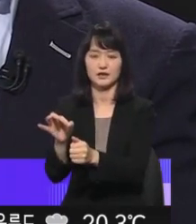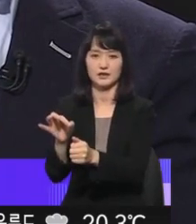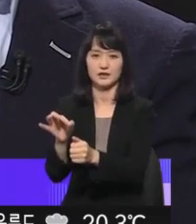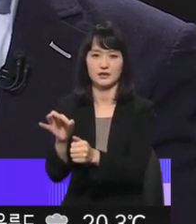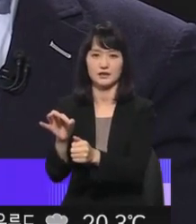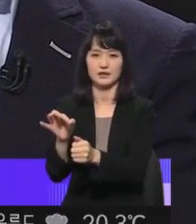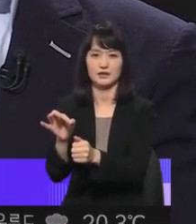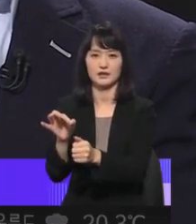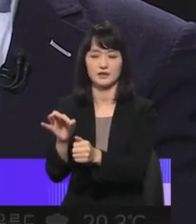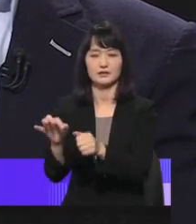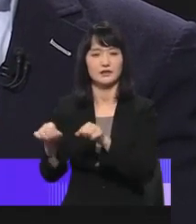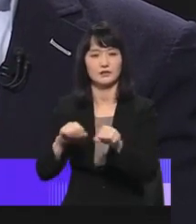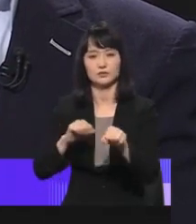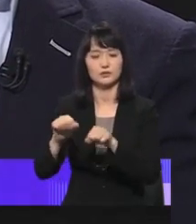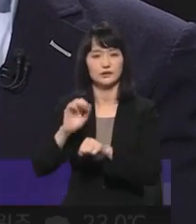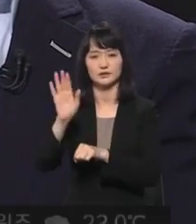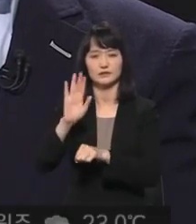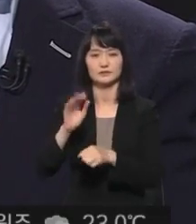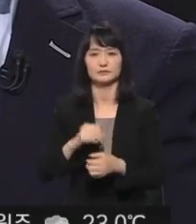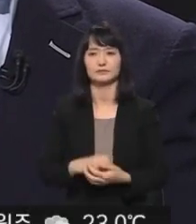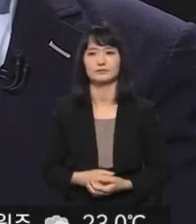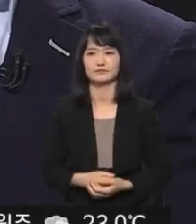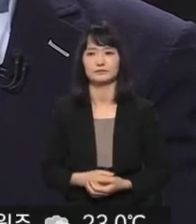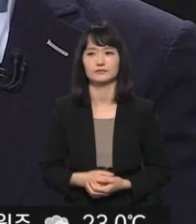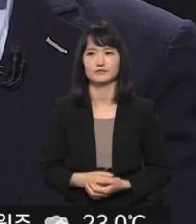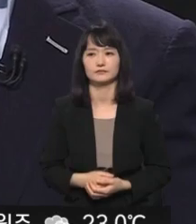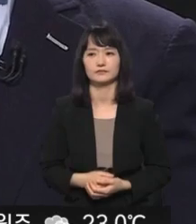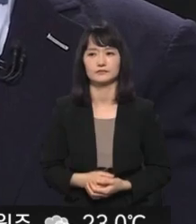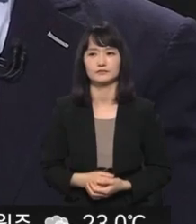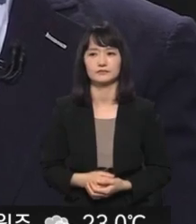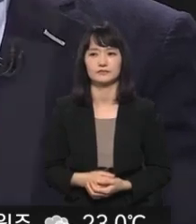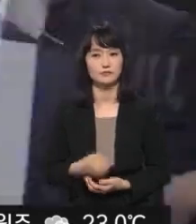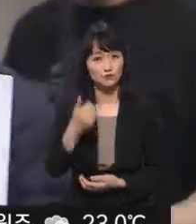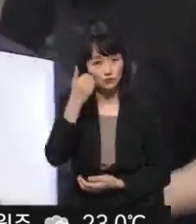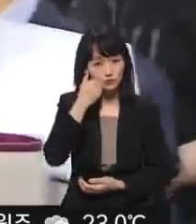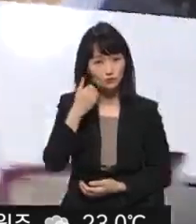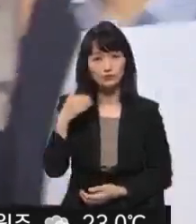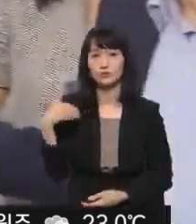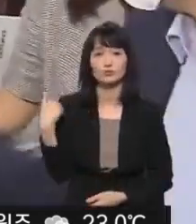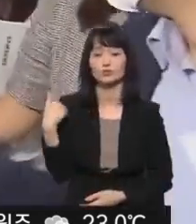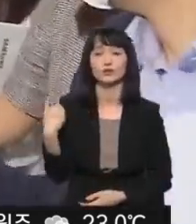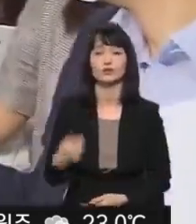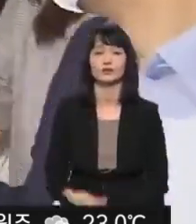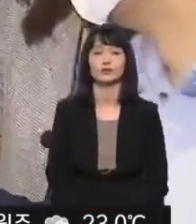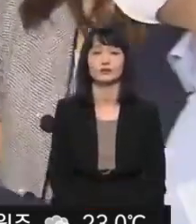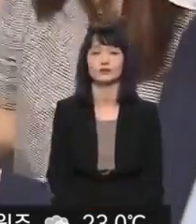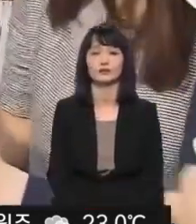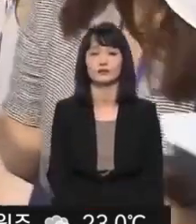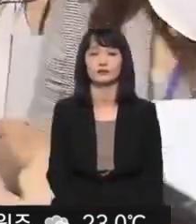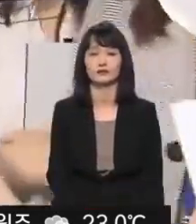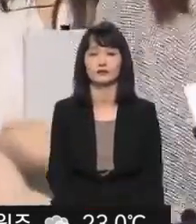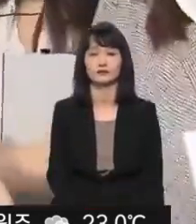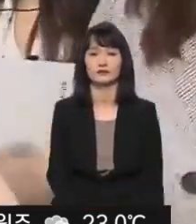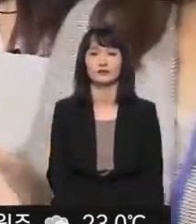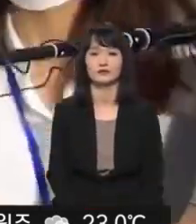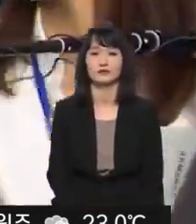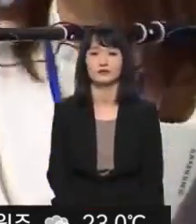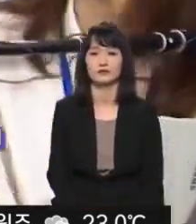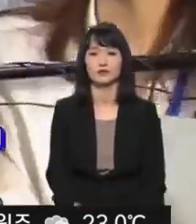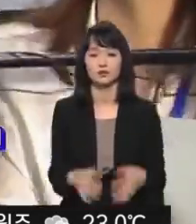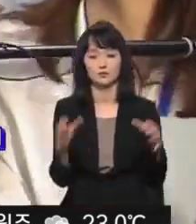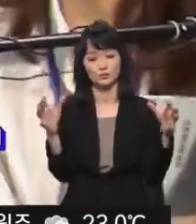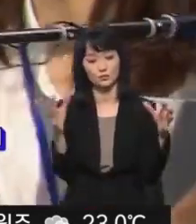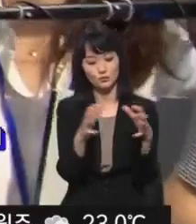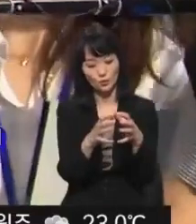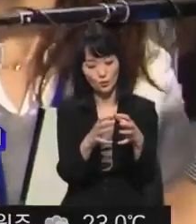그러잖아요 예를 들면 누가 아이코 제가 어떻게 해야되 거야 예 저는 원래 인데 그래서 저는 좀 더 나가면 모임을 하지